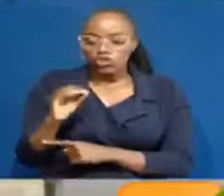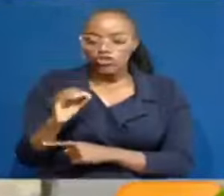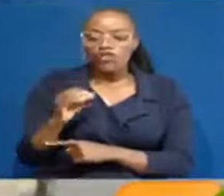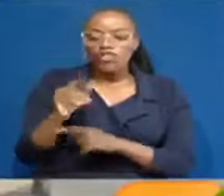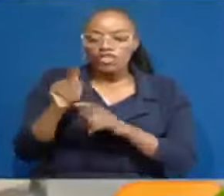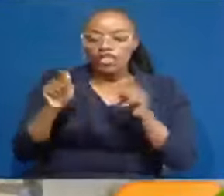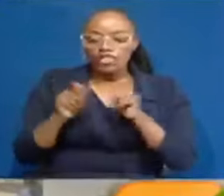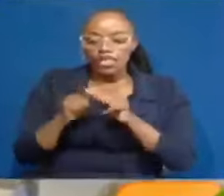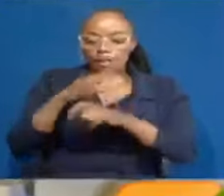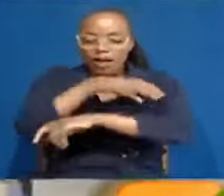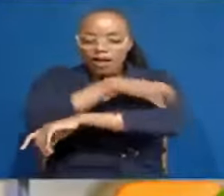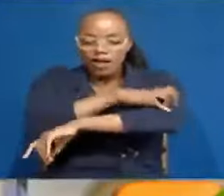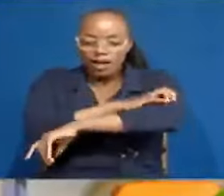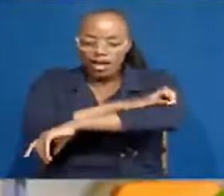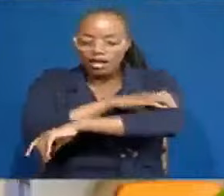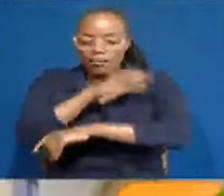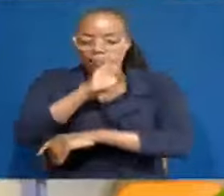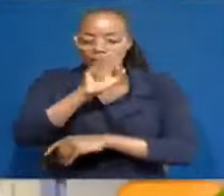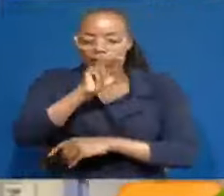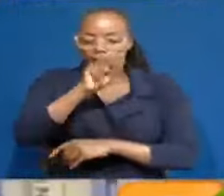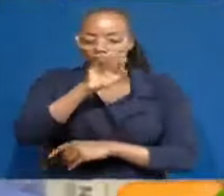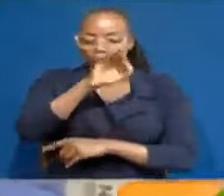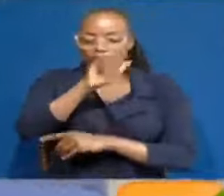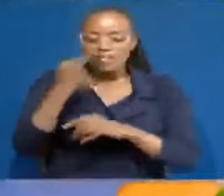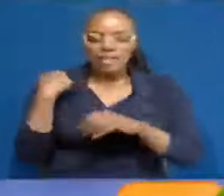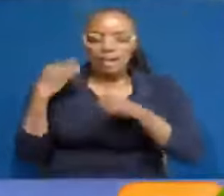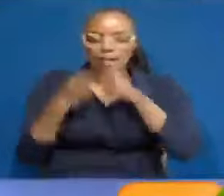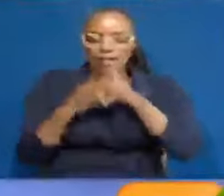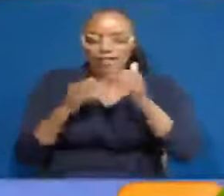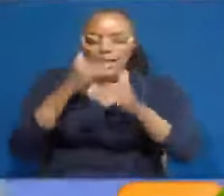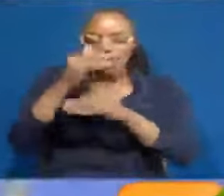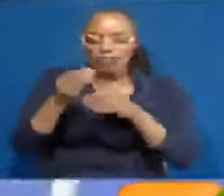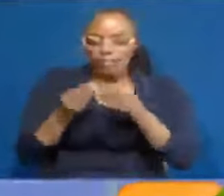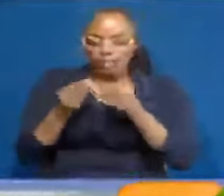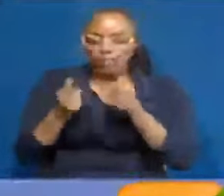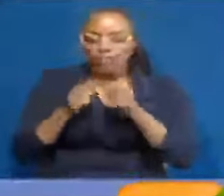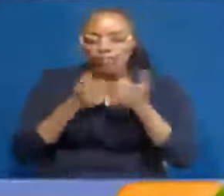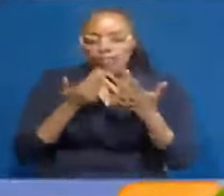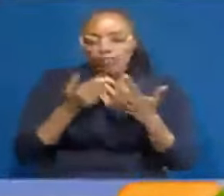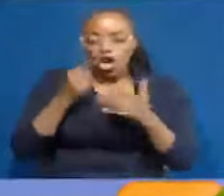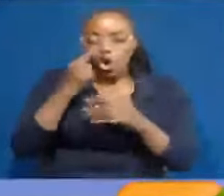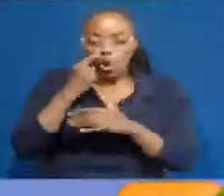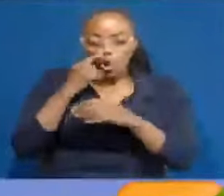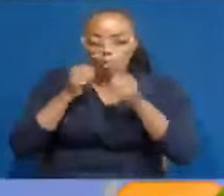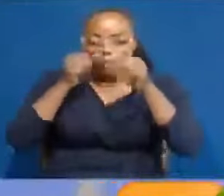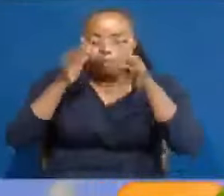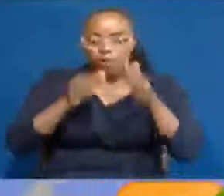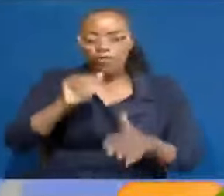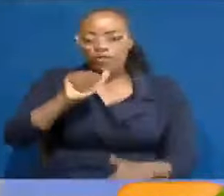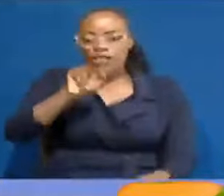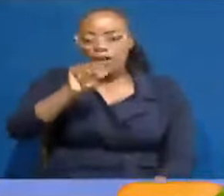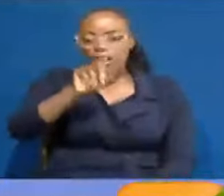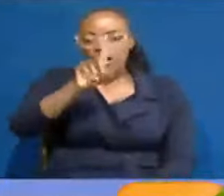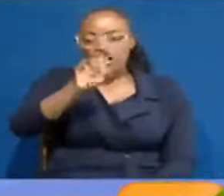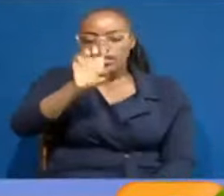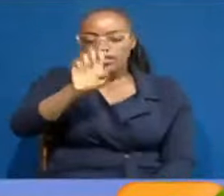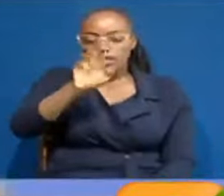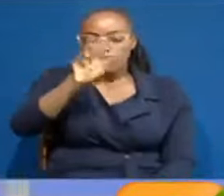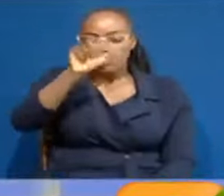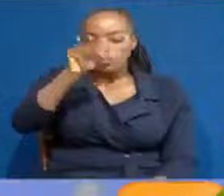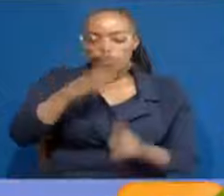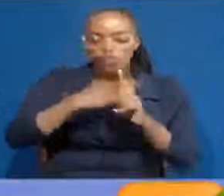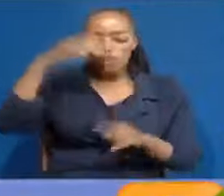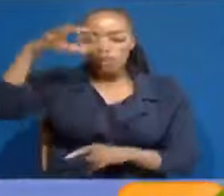captain Boniface Mogude became the eighth Kenyan boxer in the semis after eliminating home boxer Anderson Manzongo of the